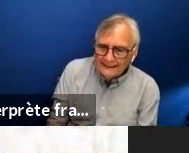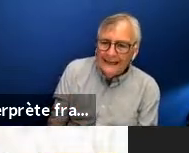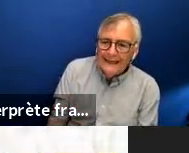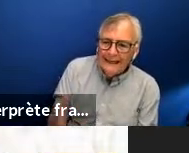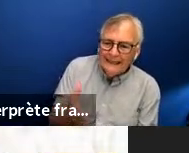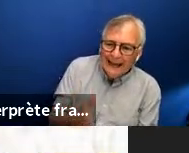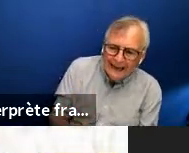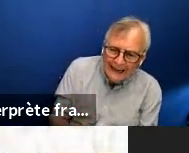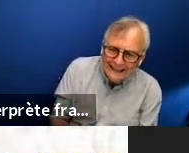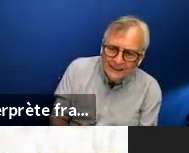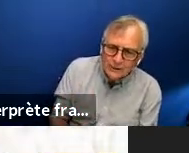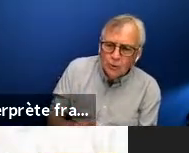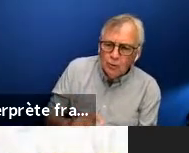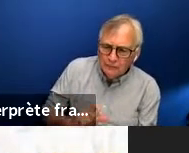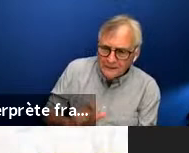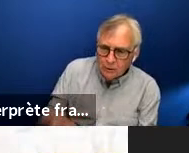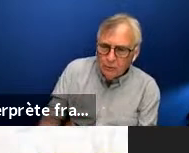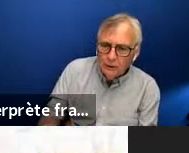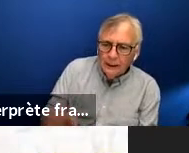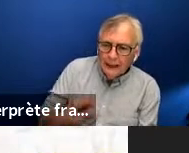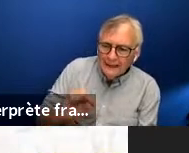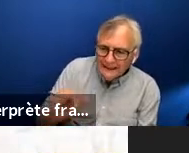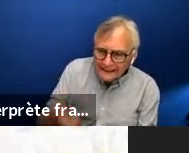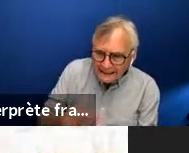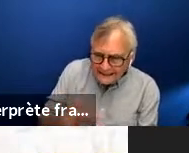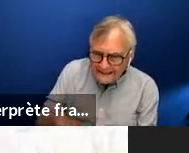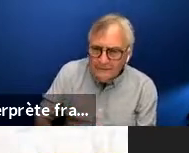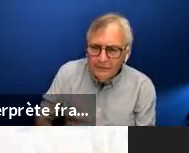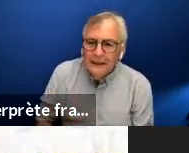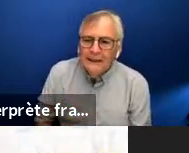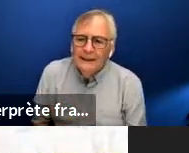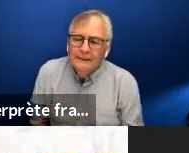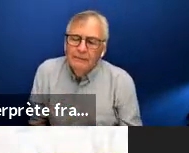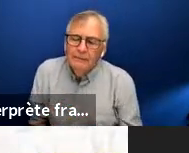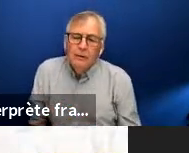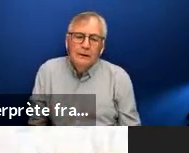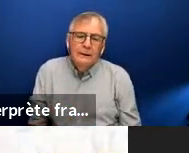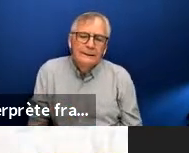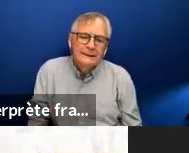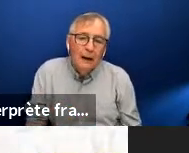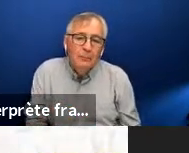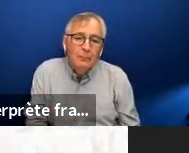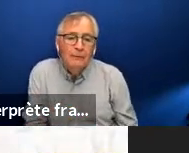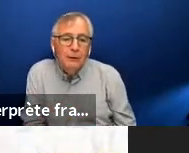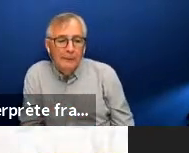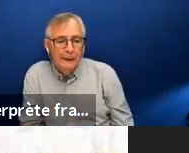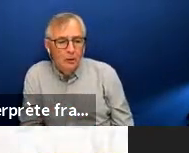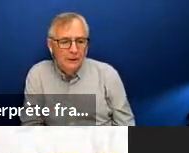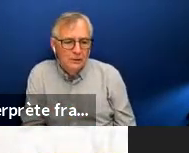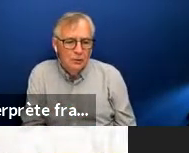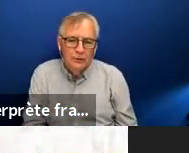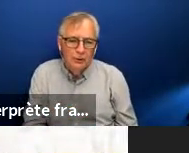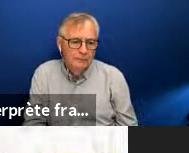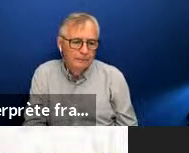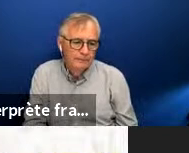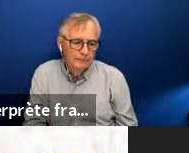le français et la LSQ de façon alternative qui semble avoir de meilleurs